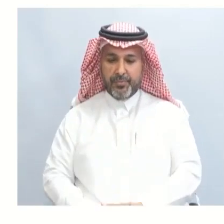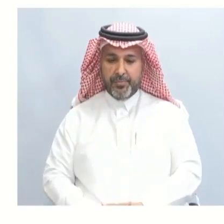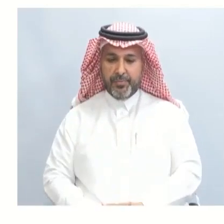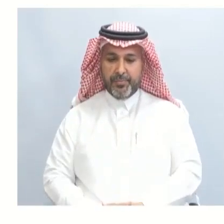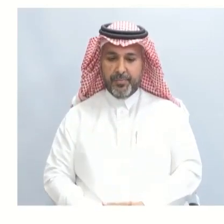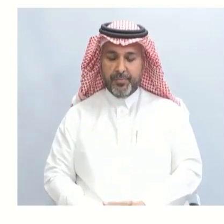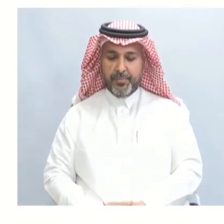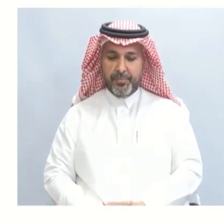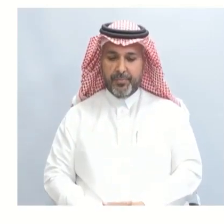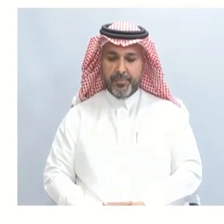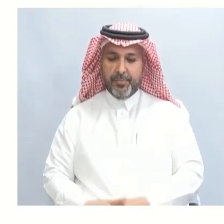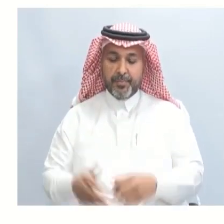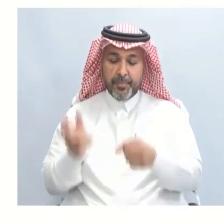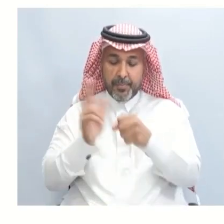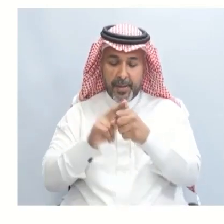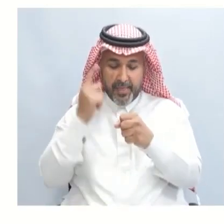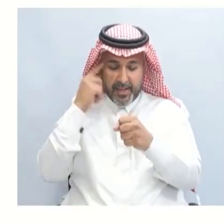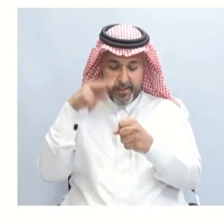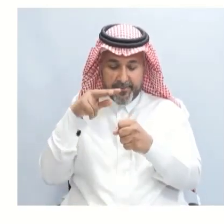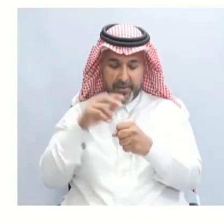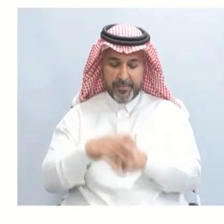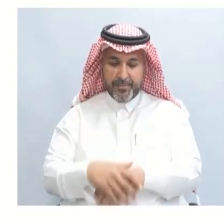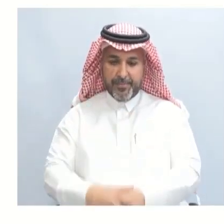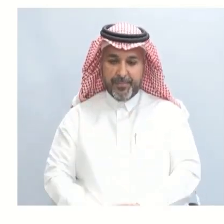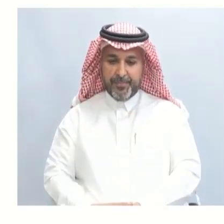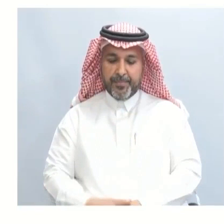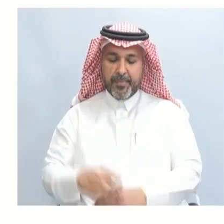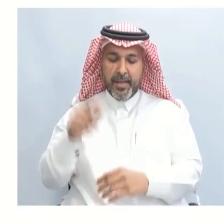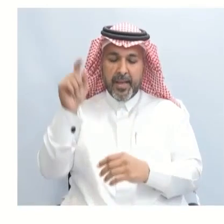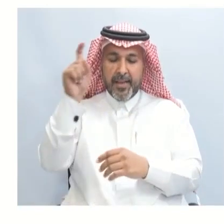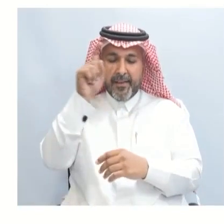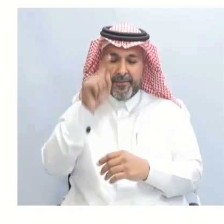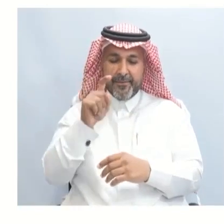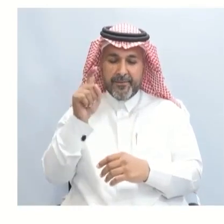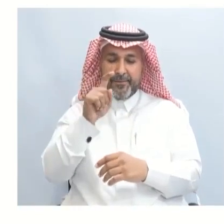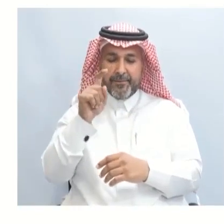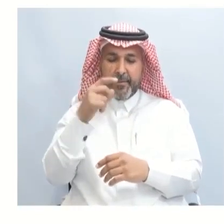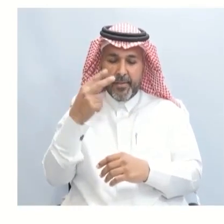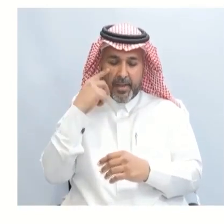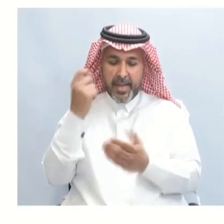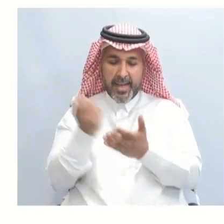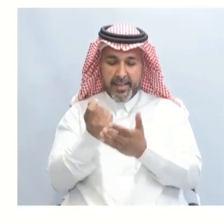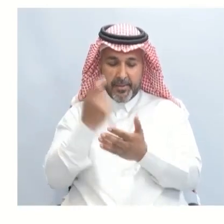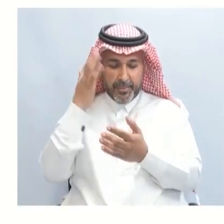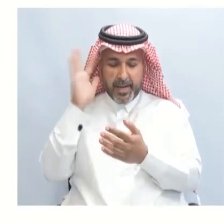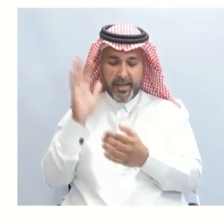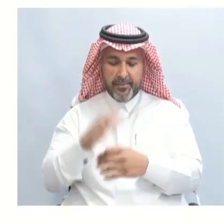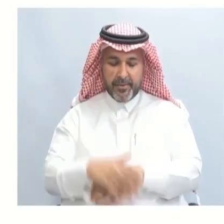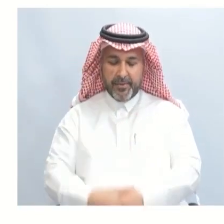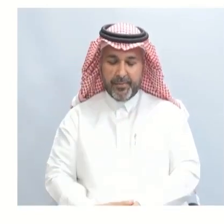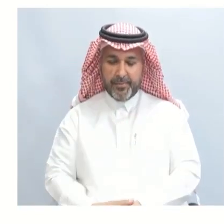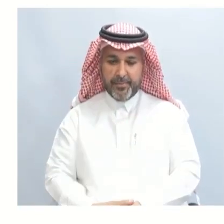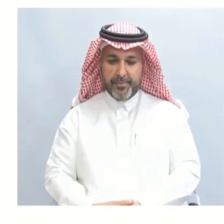الفكره مره ثانيه على المثال الثاني عندما تتغير سجل العباره ان اردت هو ياتيك